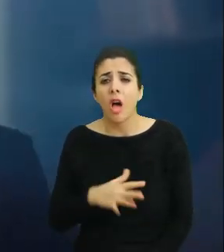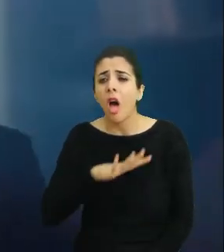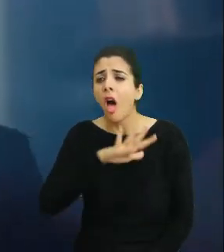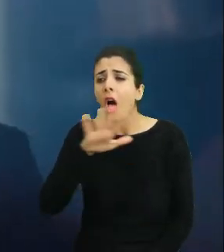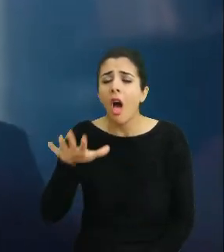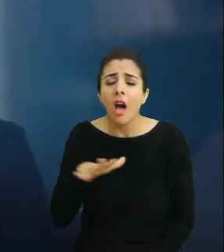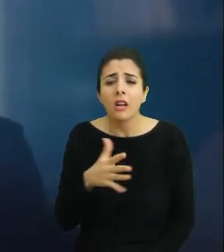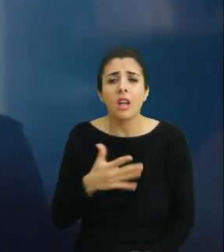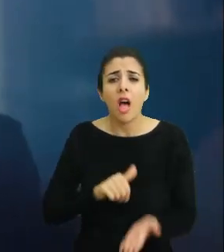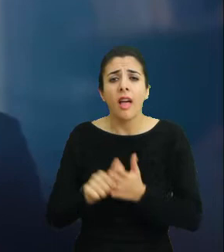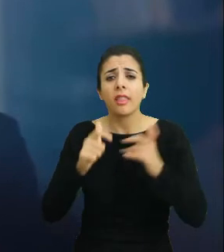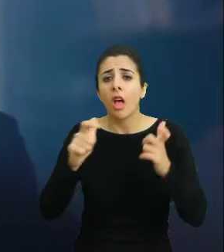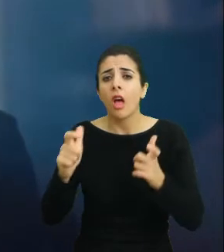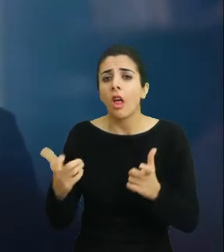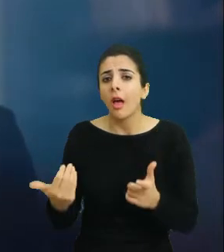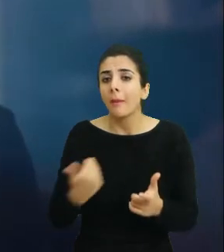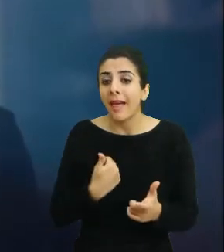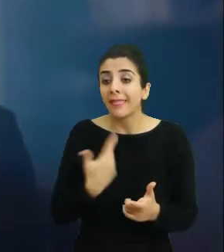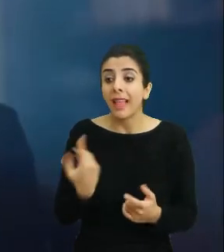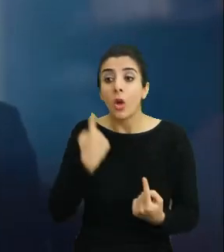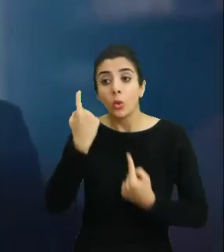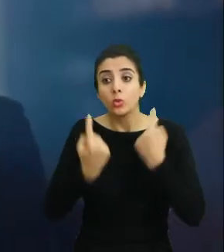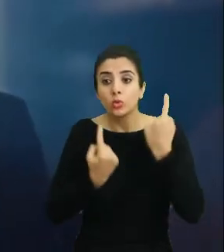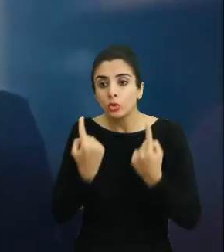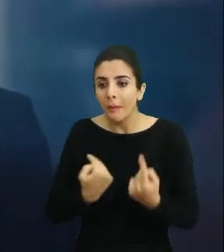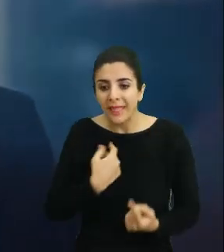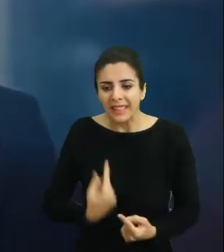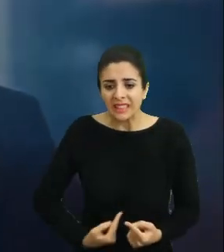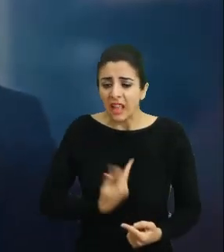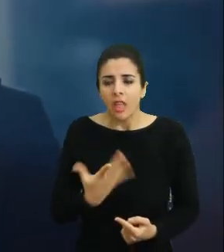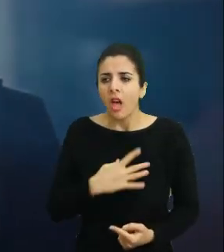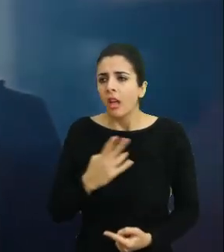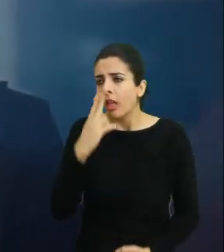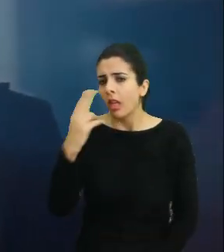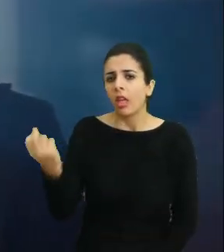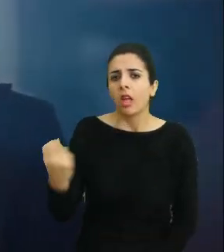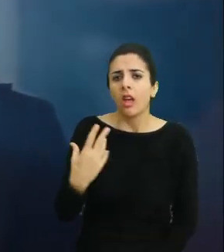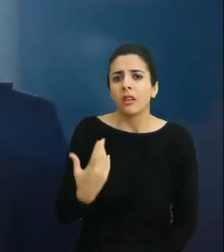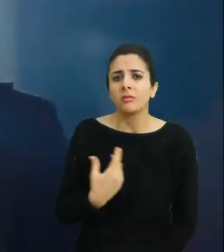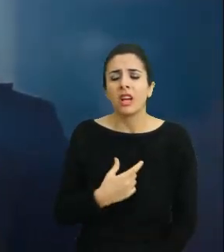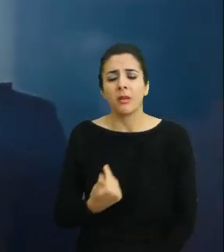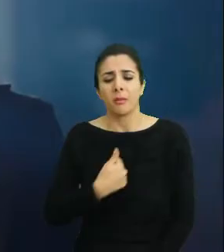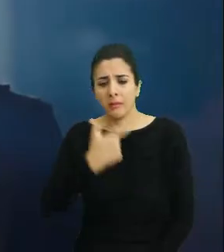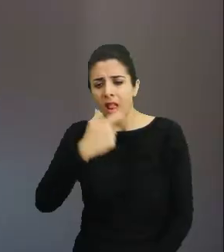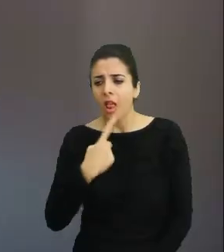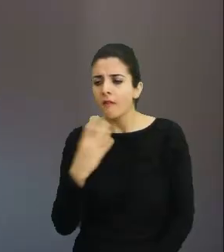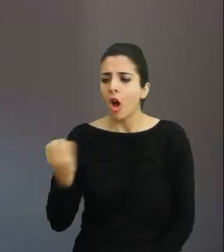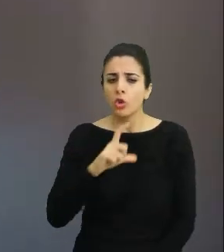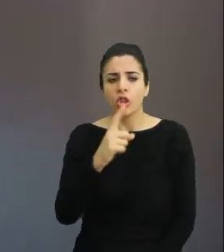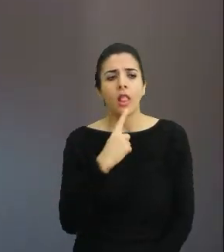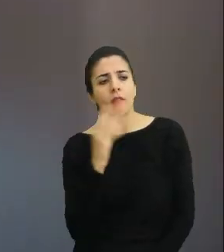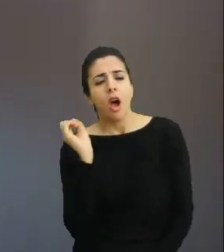Herkesin her yerde benim ne hissettiğimi, ne düşündüğümü umursamadan, bana ve Cahit'e imalarda bulunmalarından çok